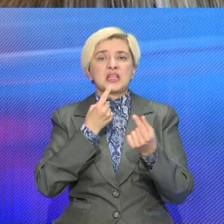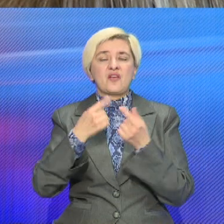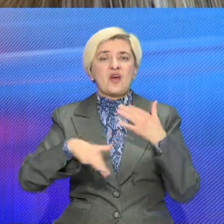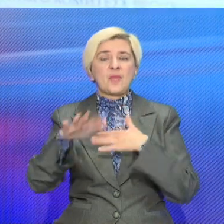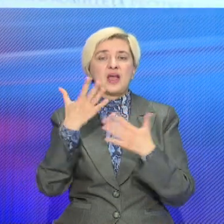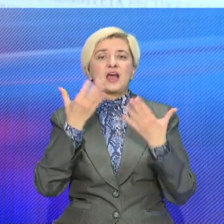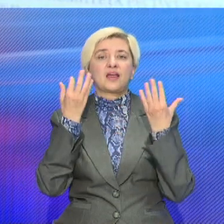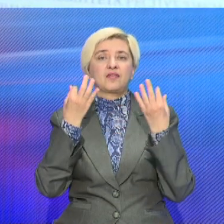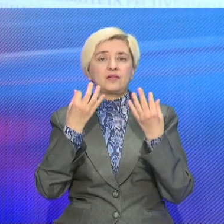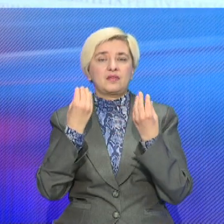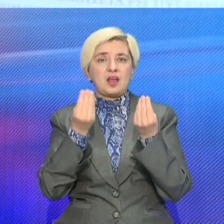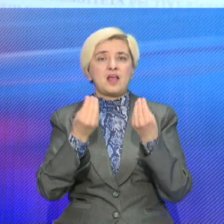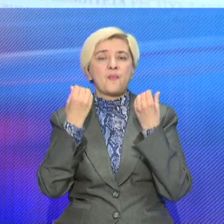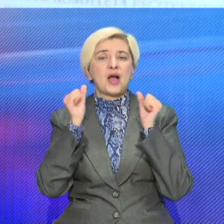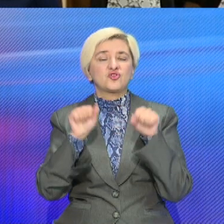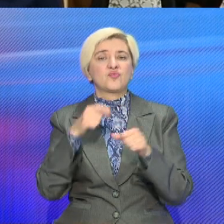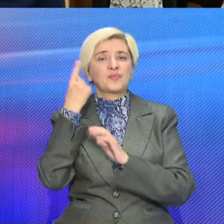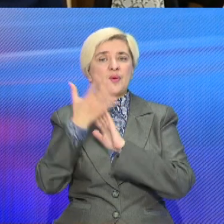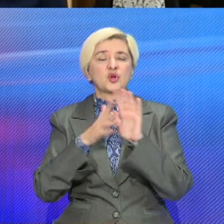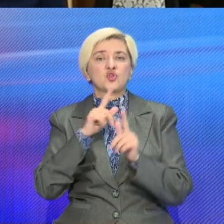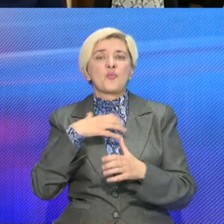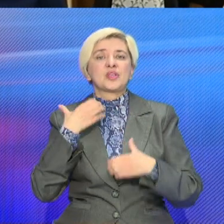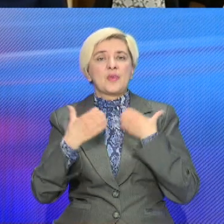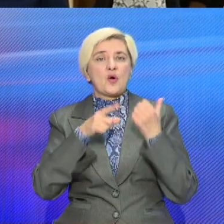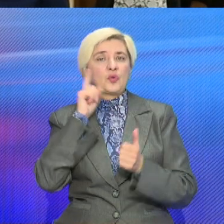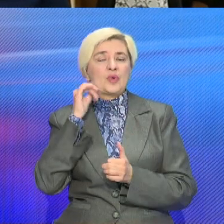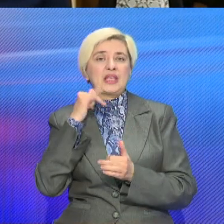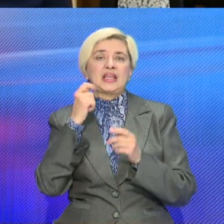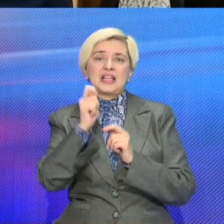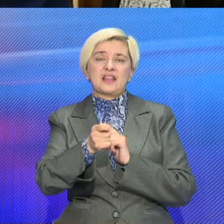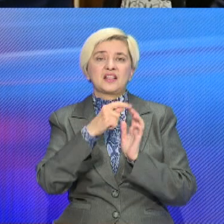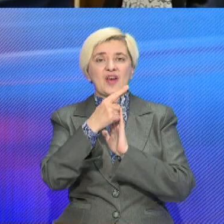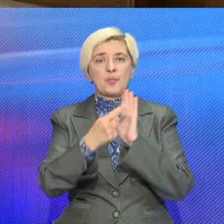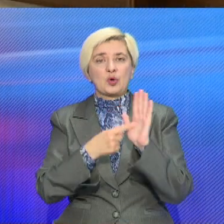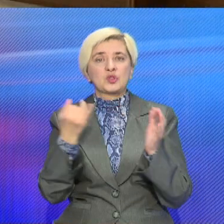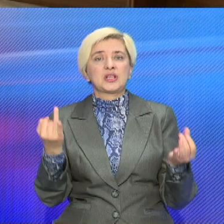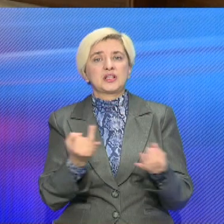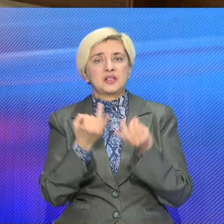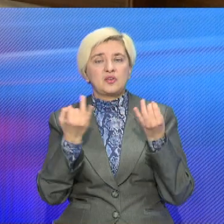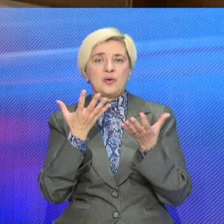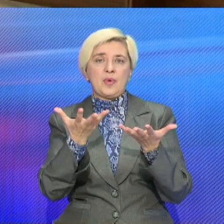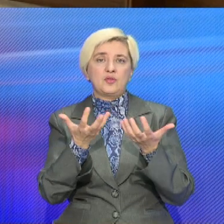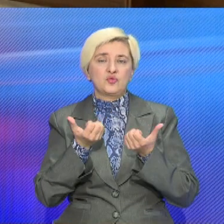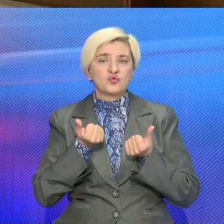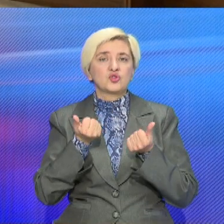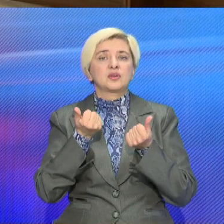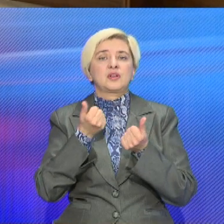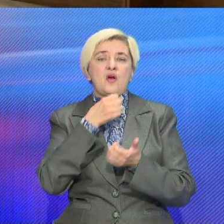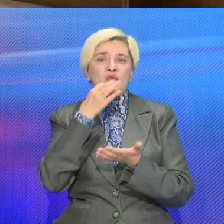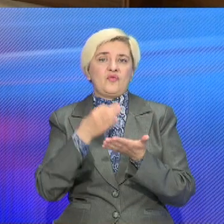магчымасць зразумець, што хвалюе сённяшнюю моладзь, а другім задаць напрамую пытанні, якія цікавяць, і атрымаць на іх змястоўныя шчырыя